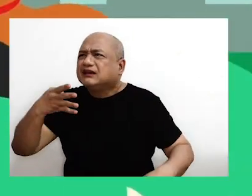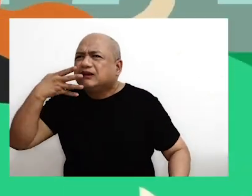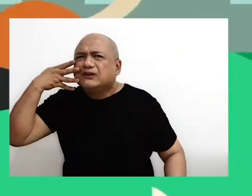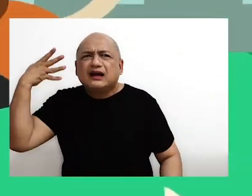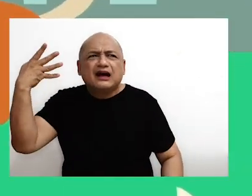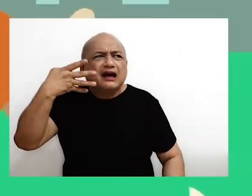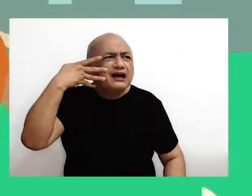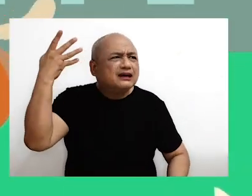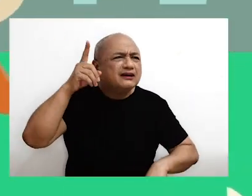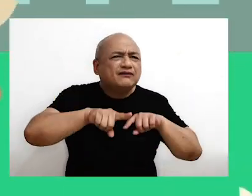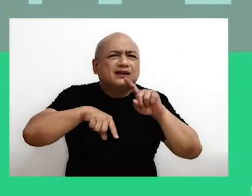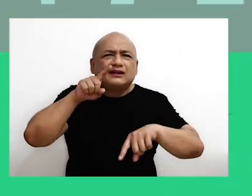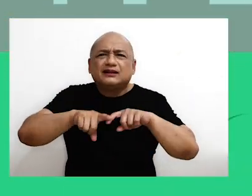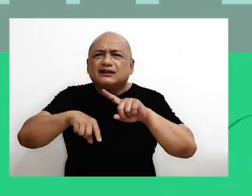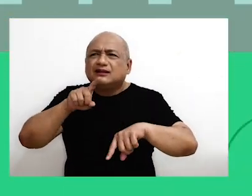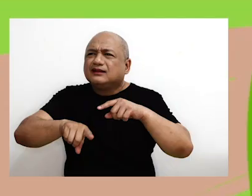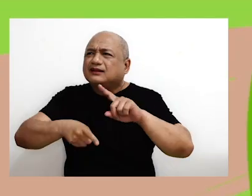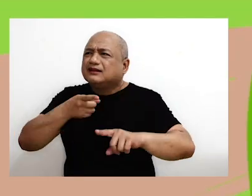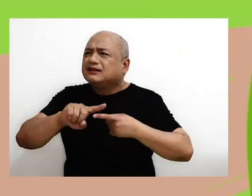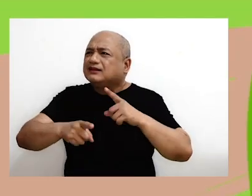pusa na si Bik-Bik.